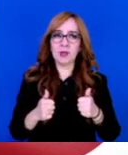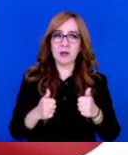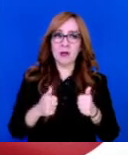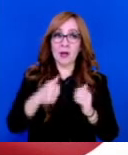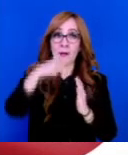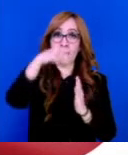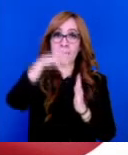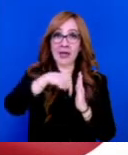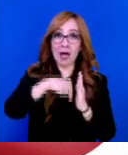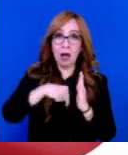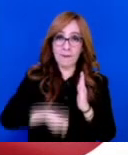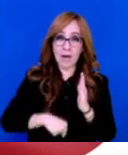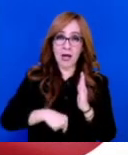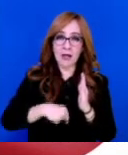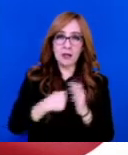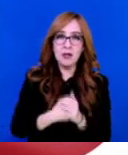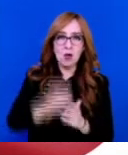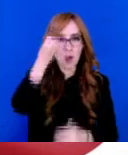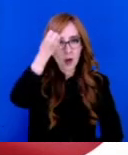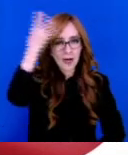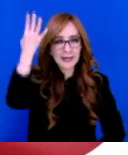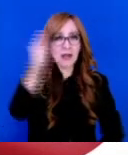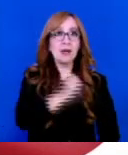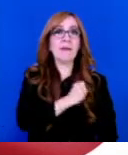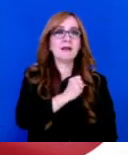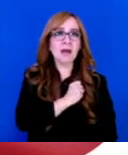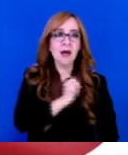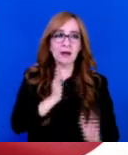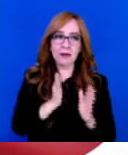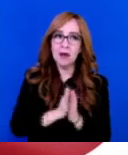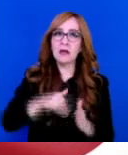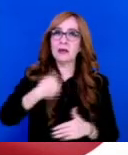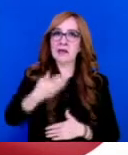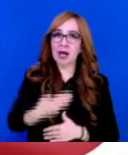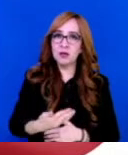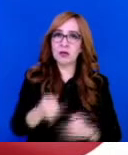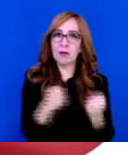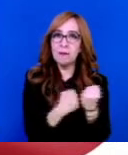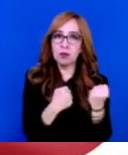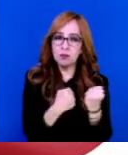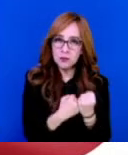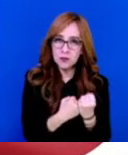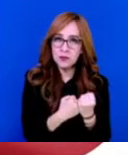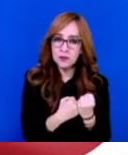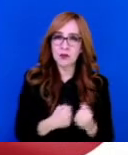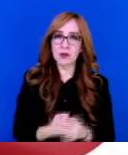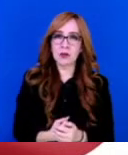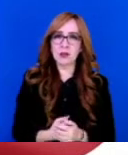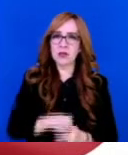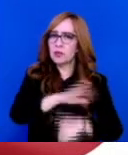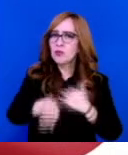pendalaman wawasan kebangsaan. Kemudian yang berikut, mendukung setiap